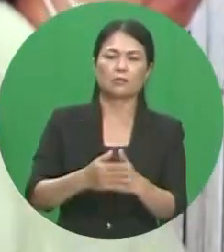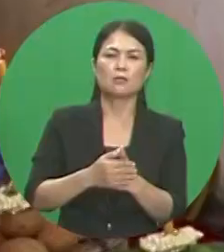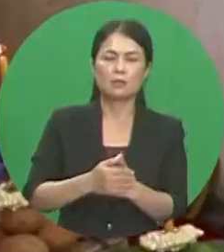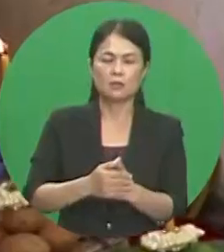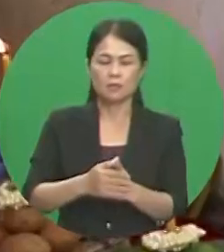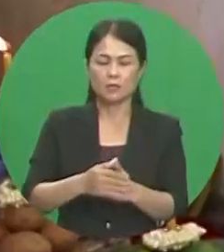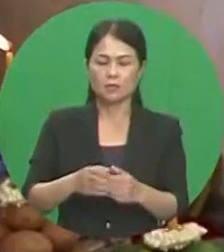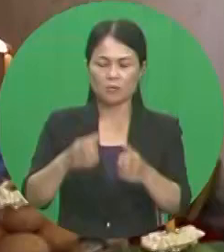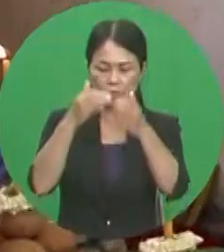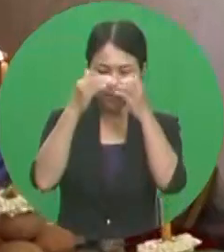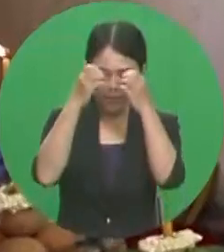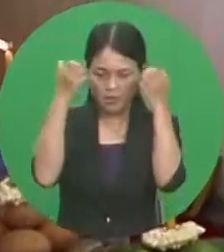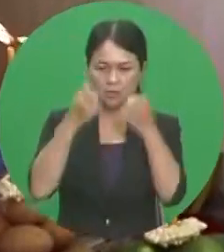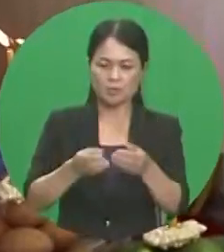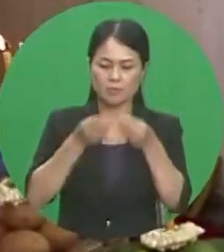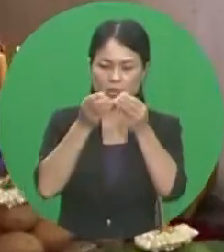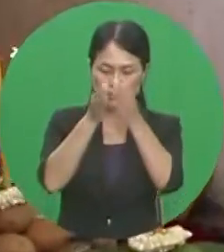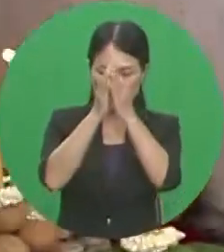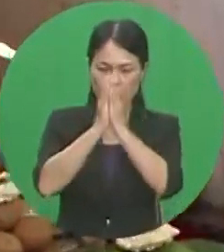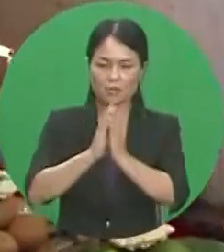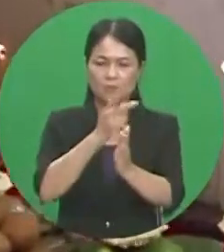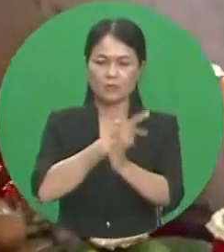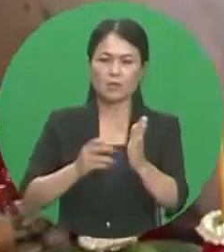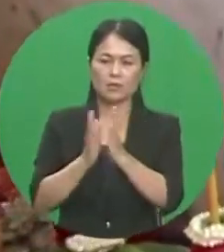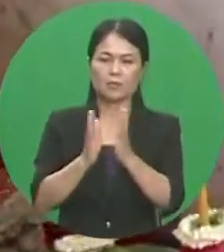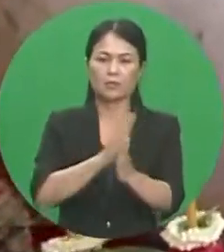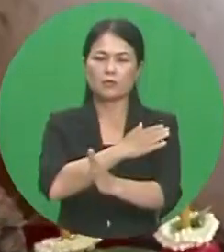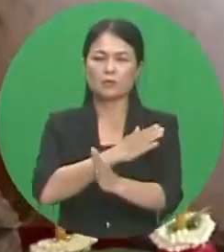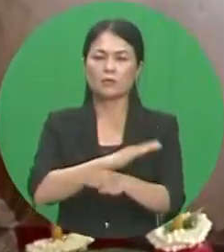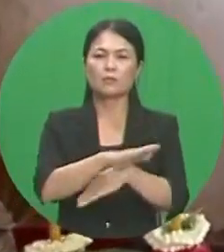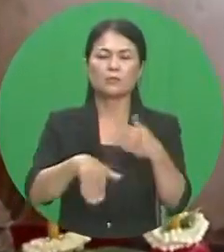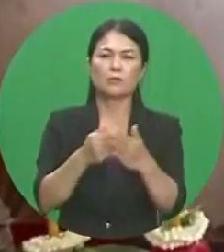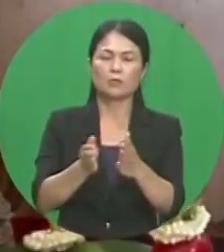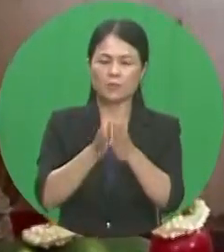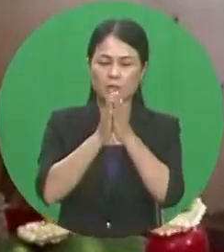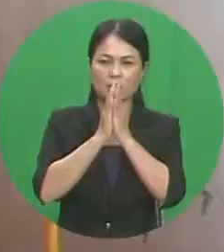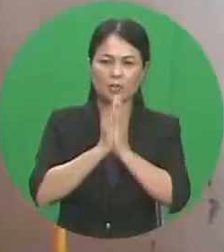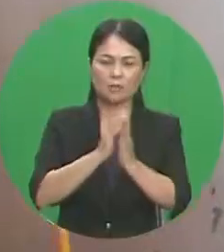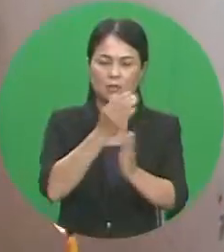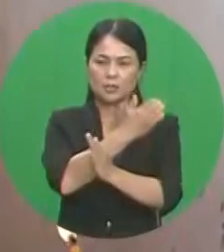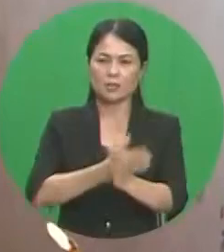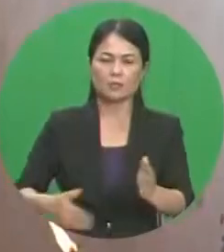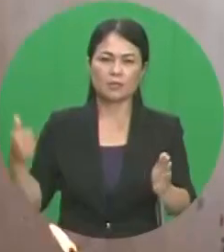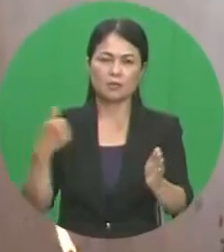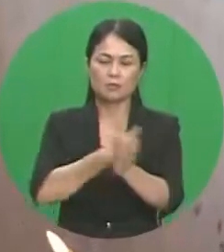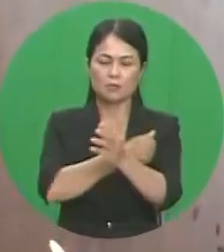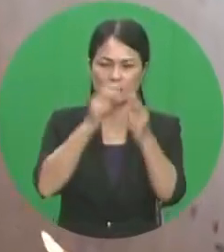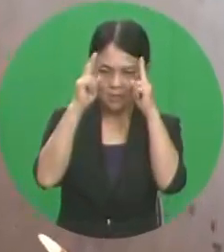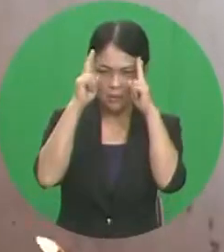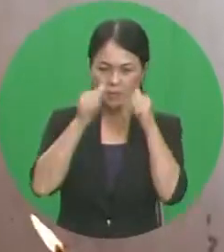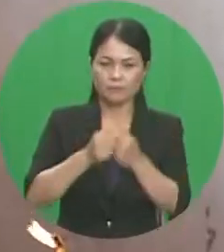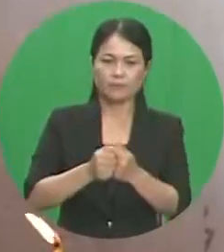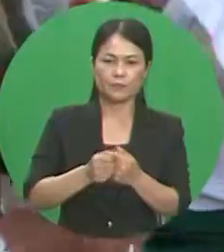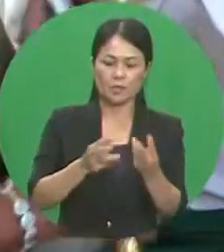một nền nhiệt xây hạ nụ nâng bà kênh bố đào bà xong cổ bà ấn, nâng chôn bố sầm đạch ạ kẻ mô hát xa nà bà đầy đi châu hồn